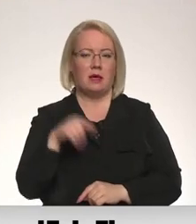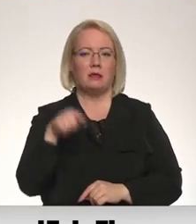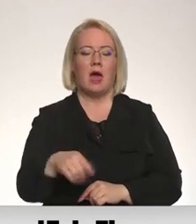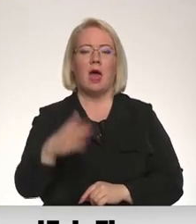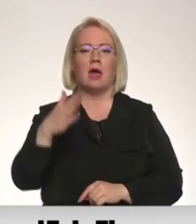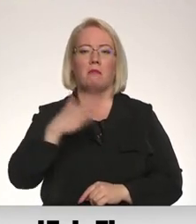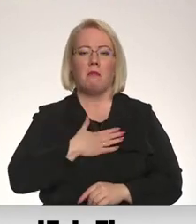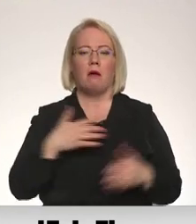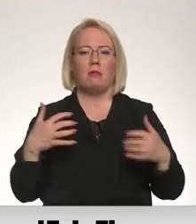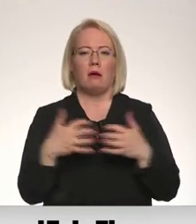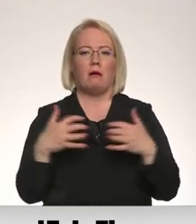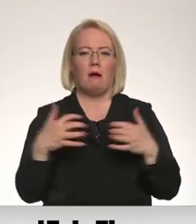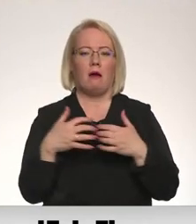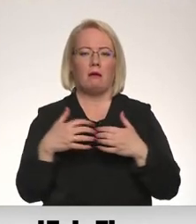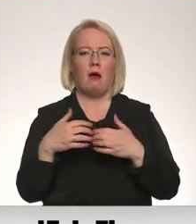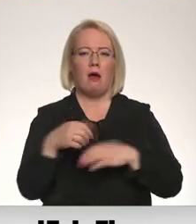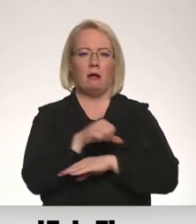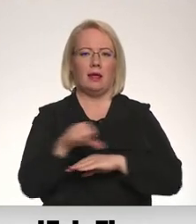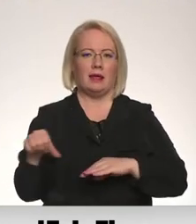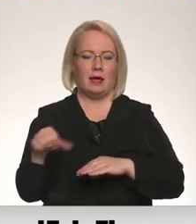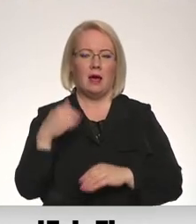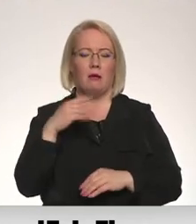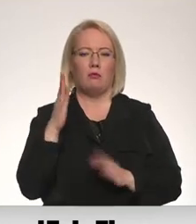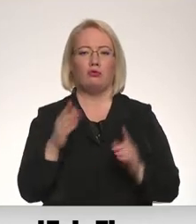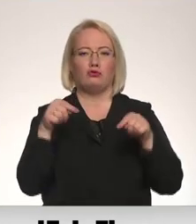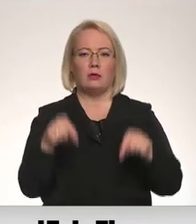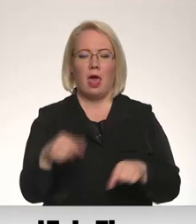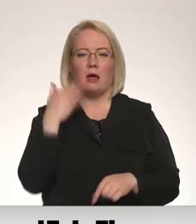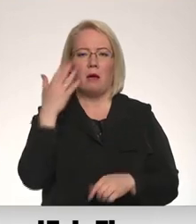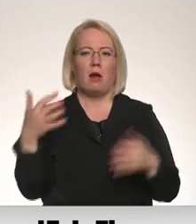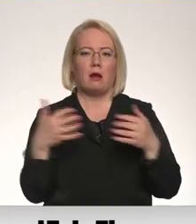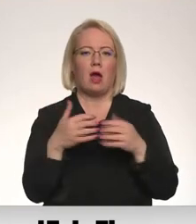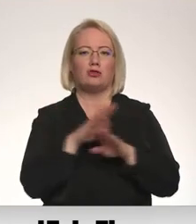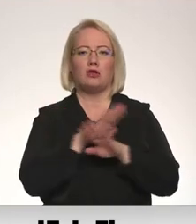mana frontes līnija. Būšu te, kamēr karš nebūs beidzies.